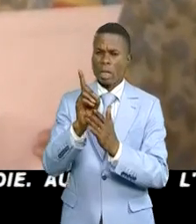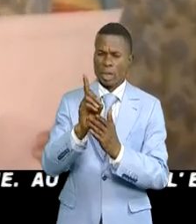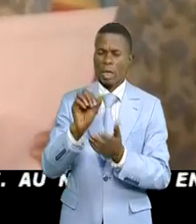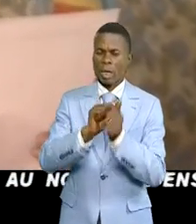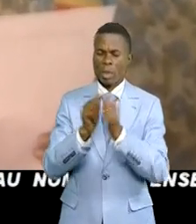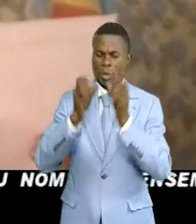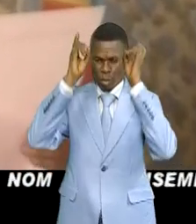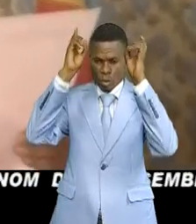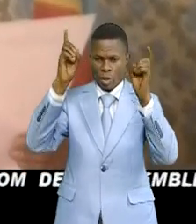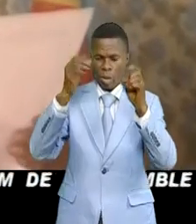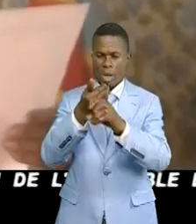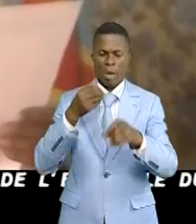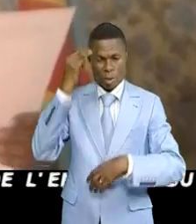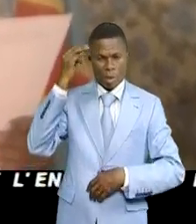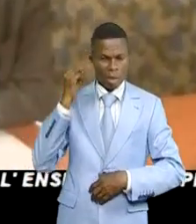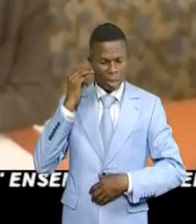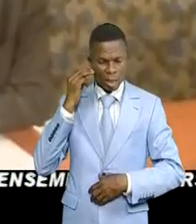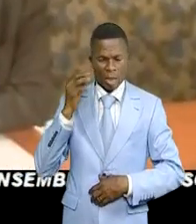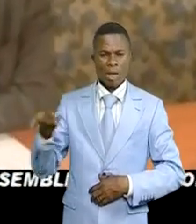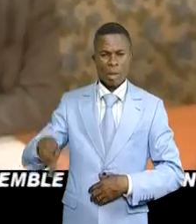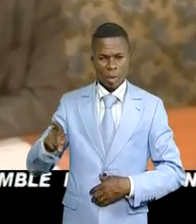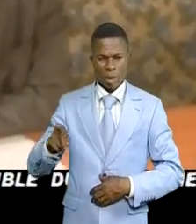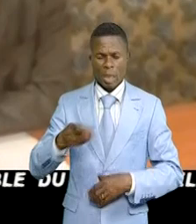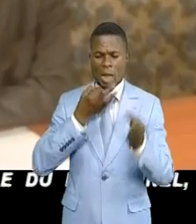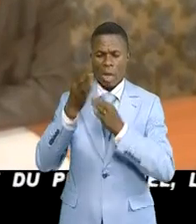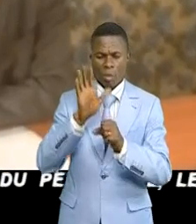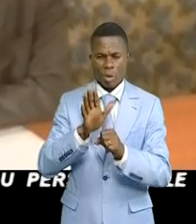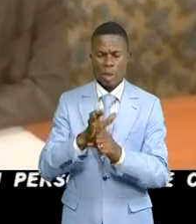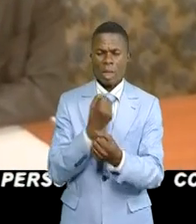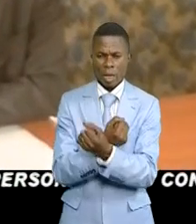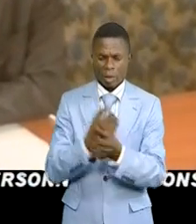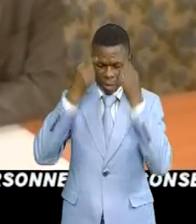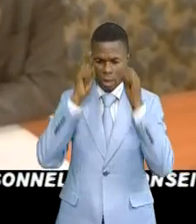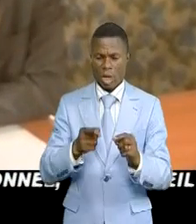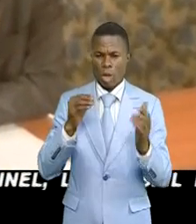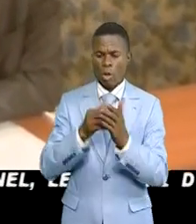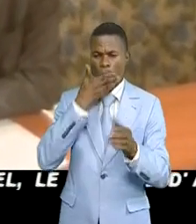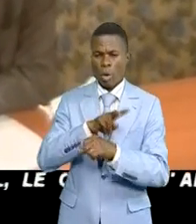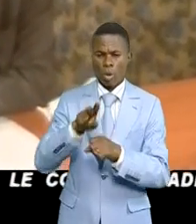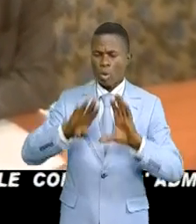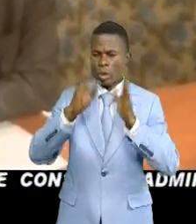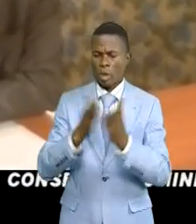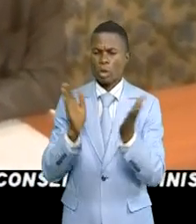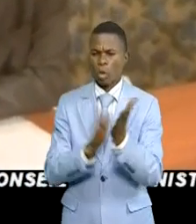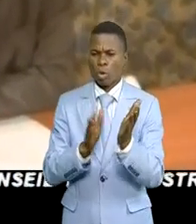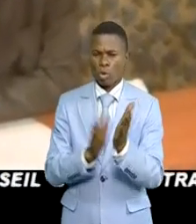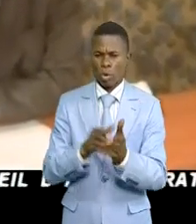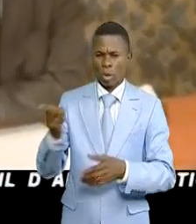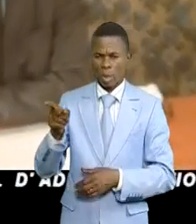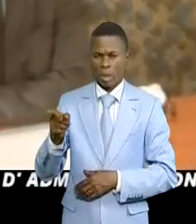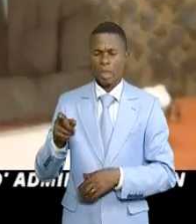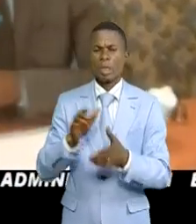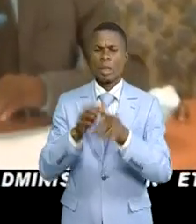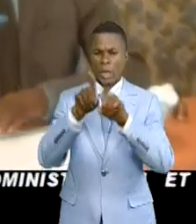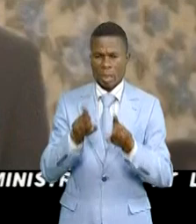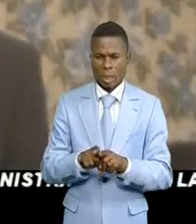secteur éducatif avant que le ministre Eric Mouziazia, qui a martelé sur le respect de mesures barrières dans tous les enseignements d'enseignement, puisse glisser